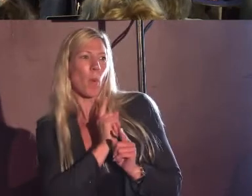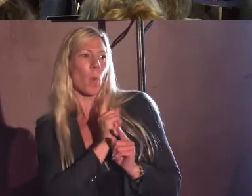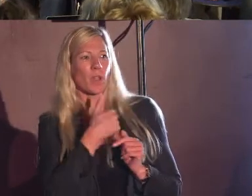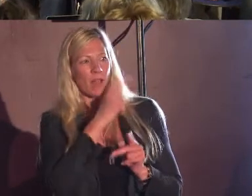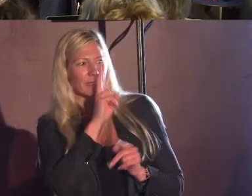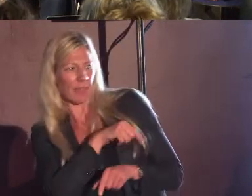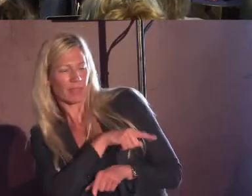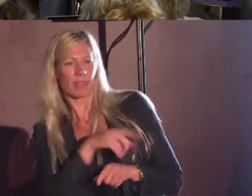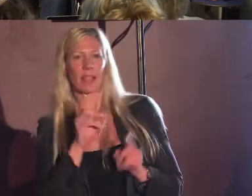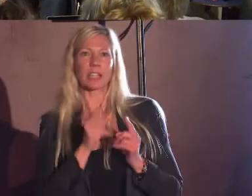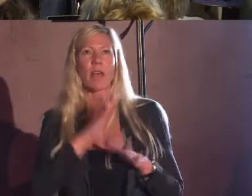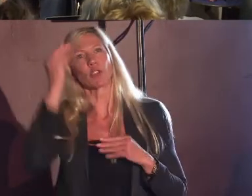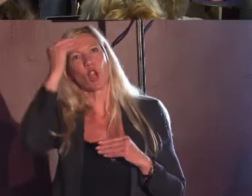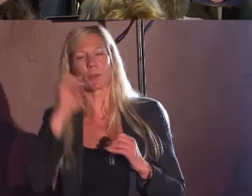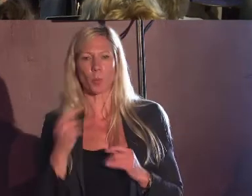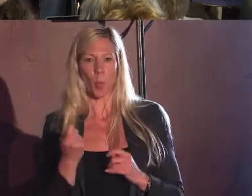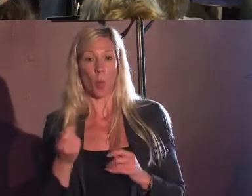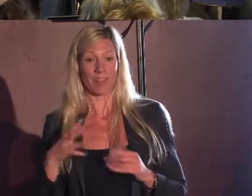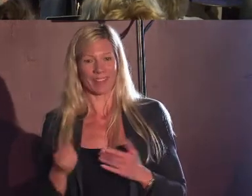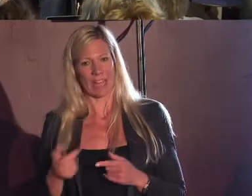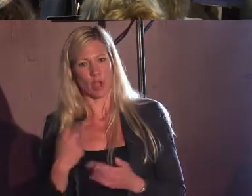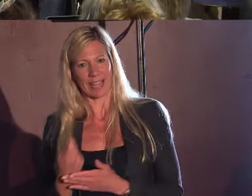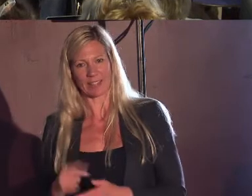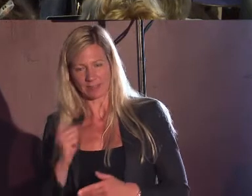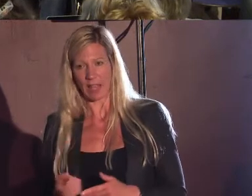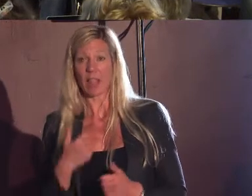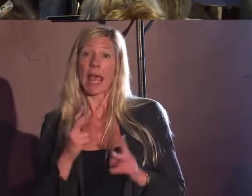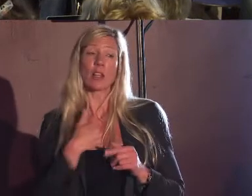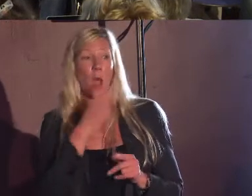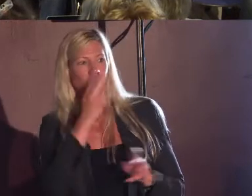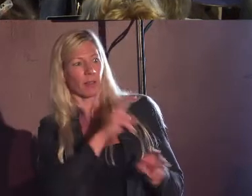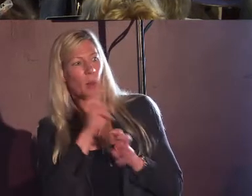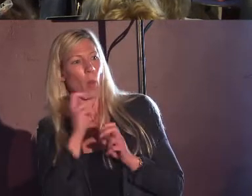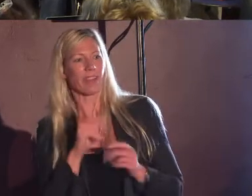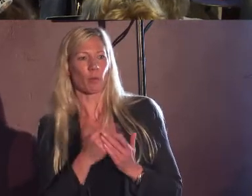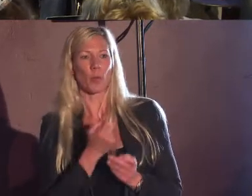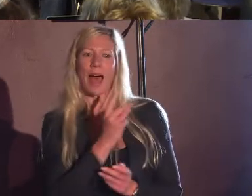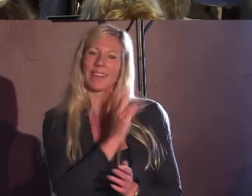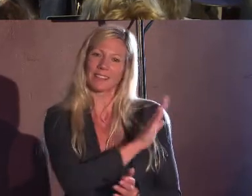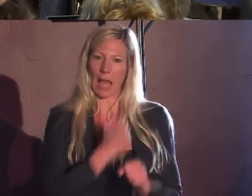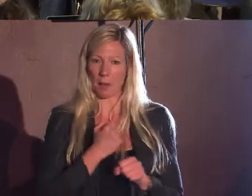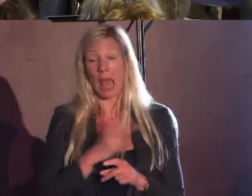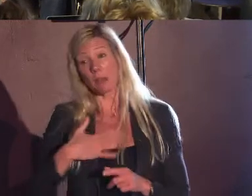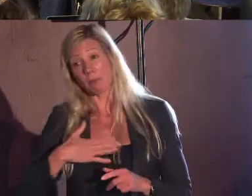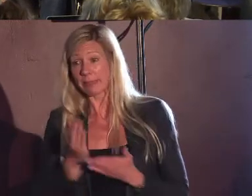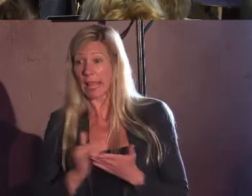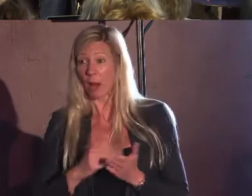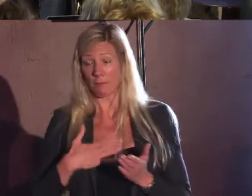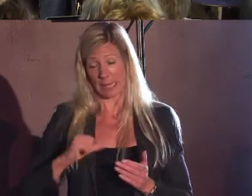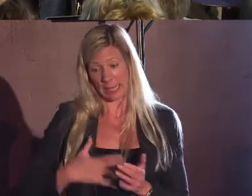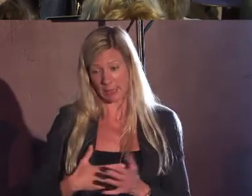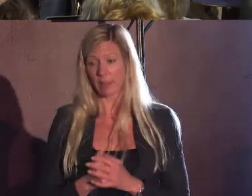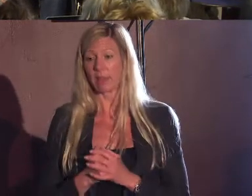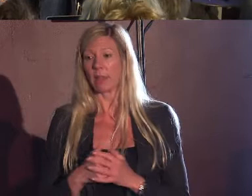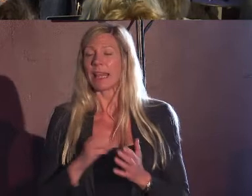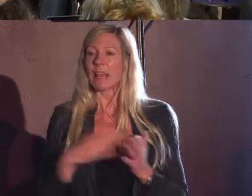om det, eller så vidare. Jag lånar delar av någon annans arbete eller av mitt eget. Men när jag, så därför tvingar jag mig ofta